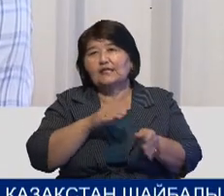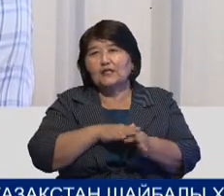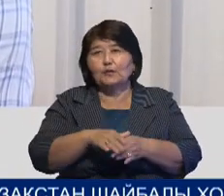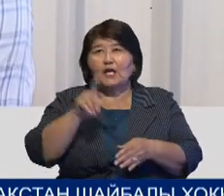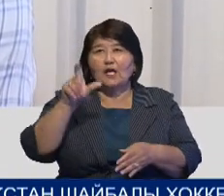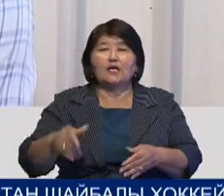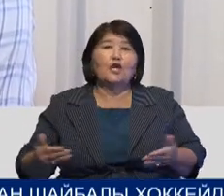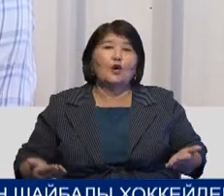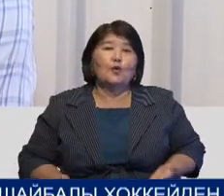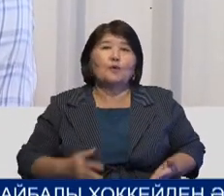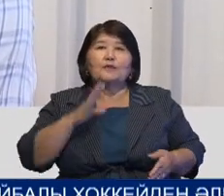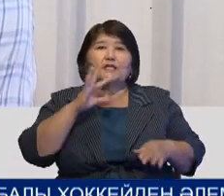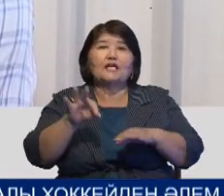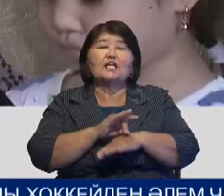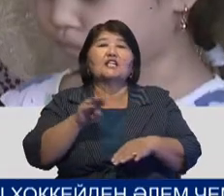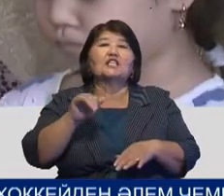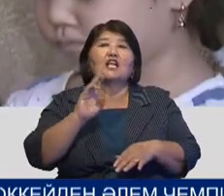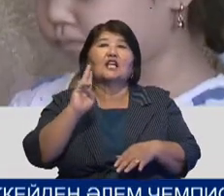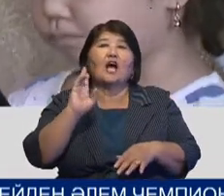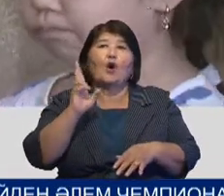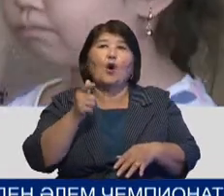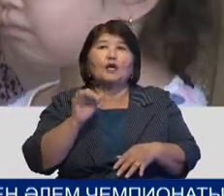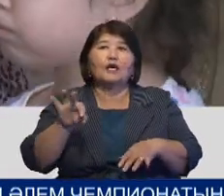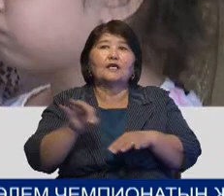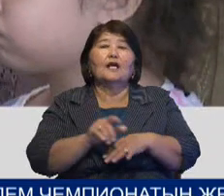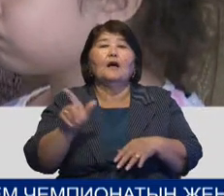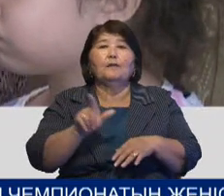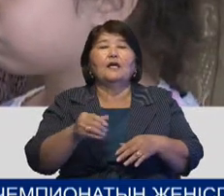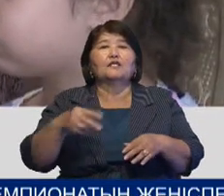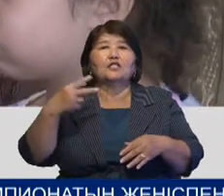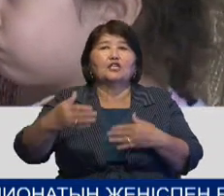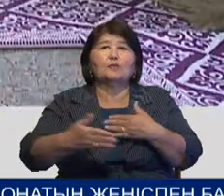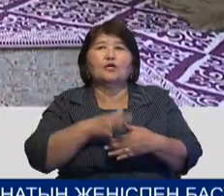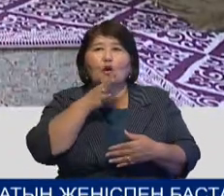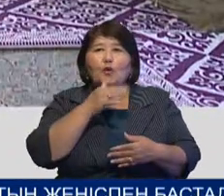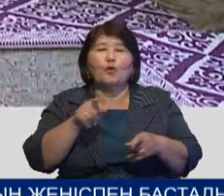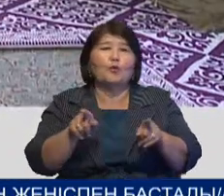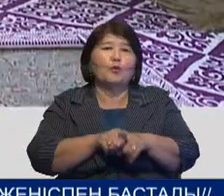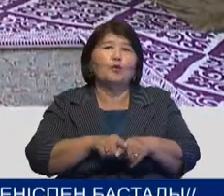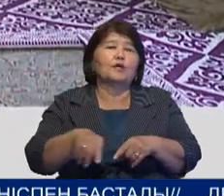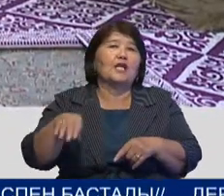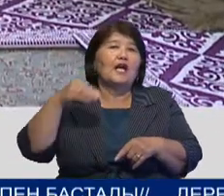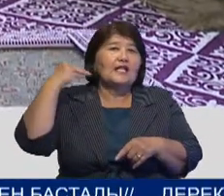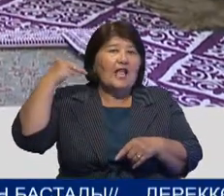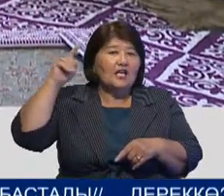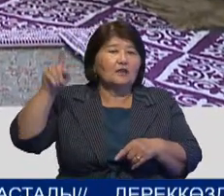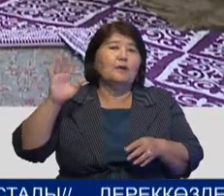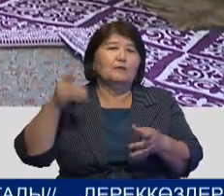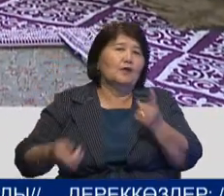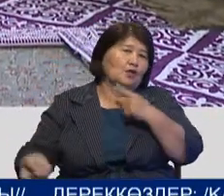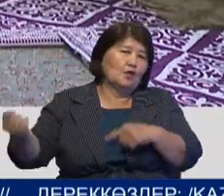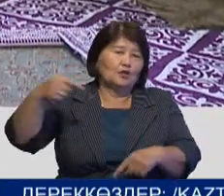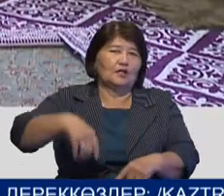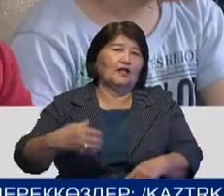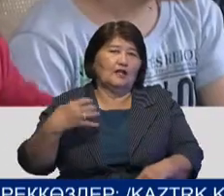азамат өмірлік жарында Жаңақорғанда жолықтырған. Бақытты жұп 20 жылға жуық уақыт тәжік елінде тұрған соң бір жолы Қазақстанға